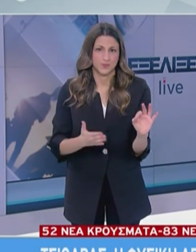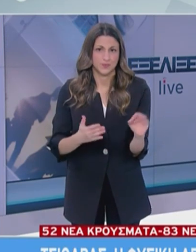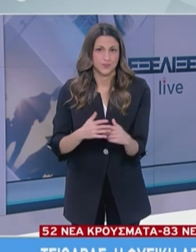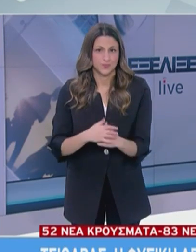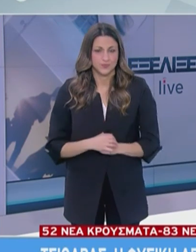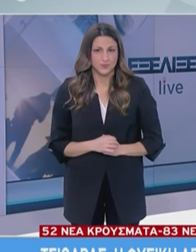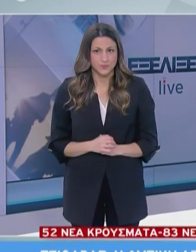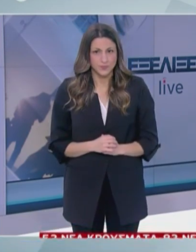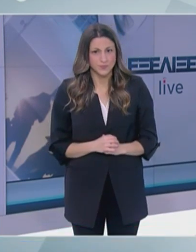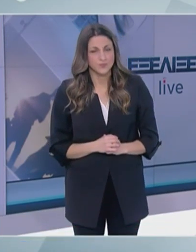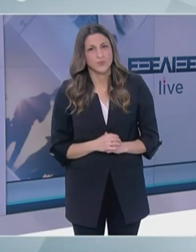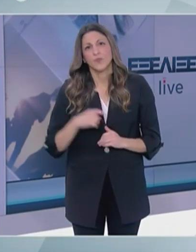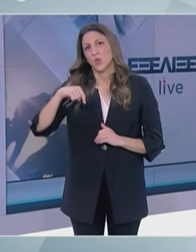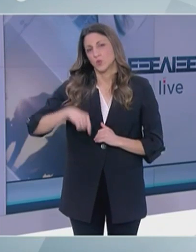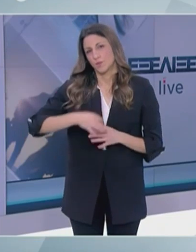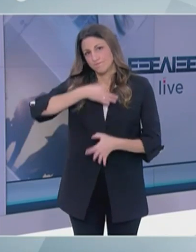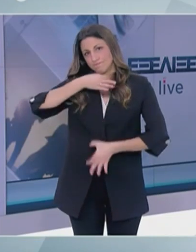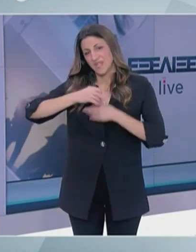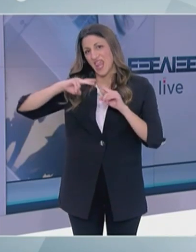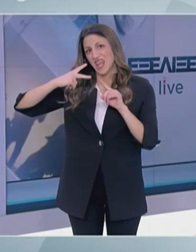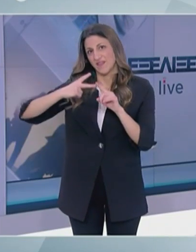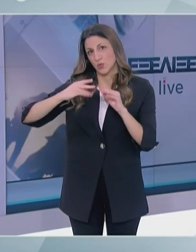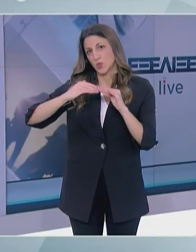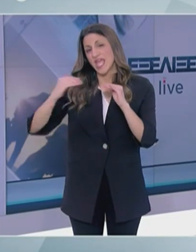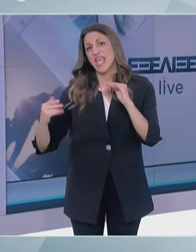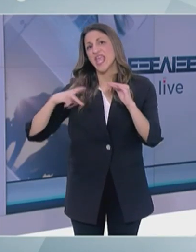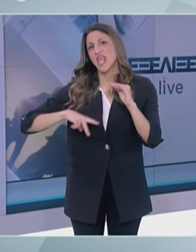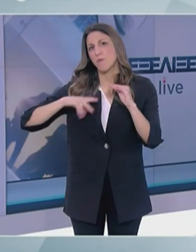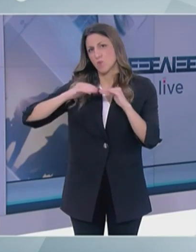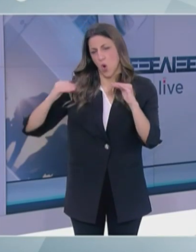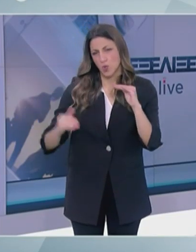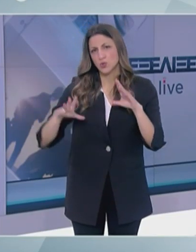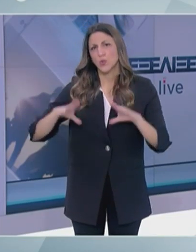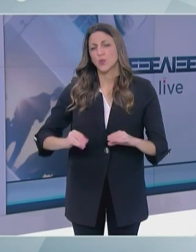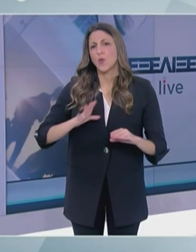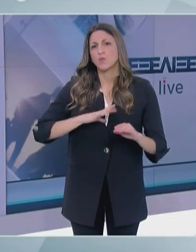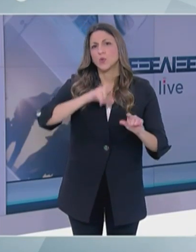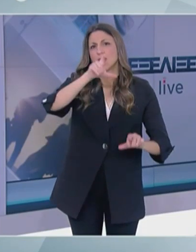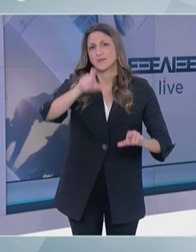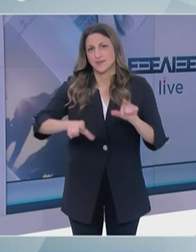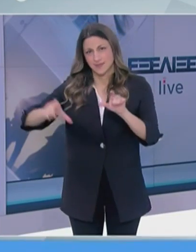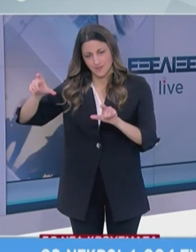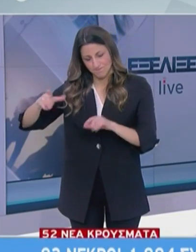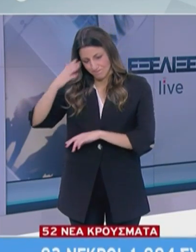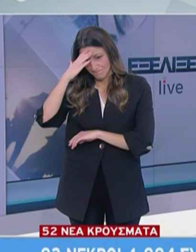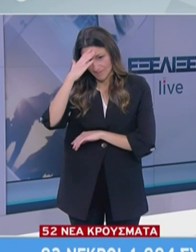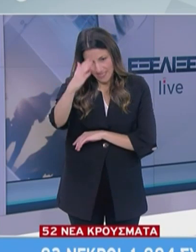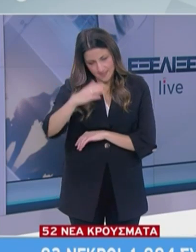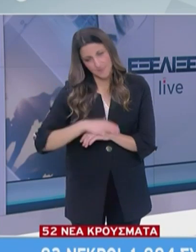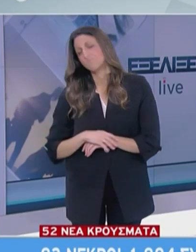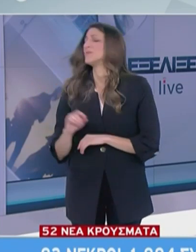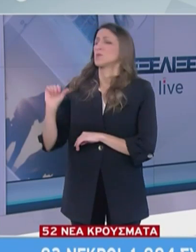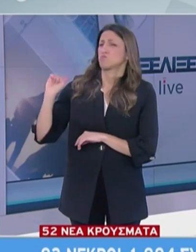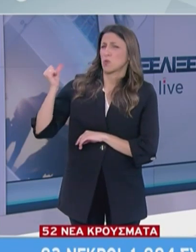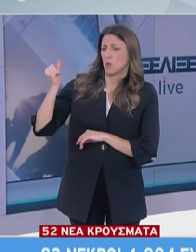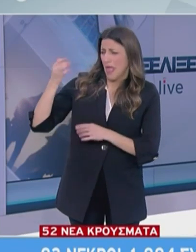Ευχαριστούμε κύριε καθηγητά. Το λόγο έχει ο κύριος Χαρδαλιάς. Καλησπέρα και από την πολιτική προστασία. Από την πρώτη μέρα τονίζουμε την ανάγκη τήρησης των